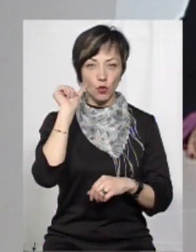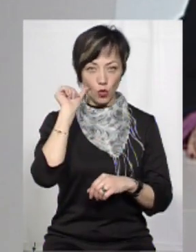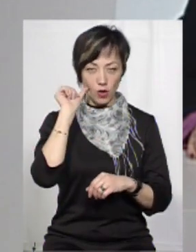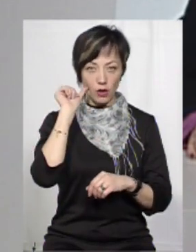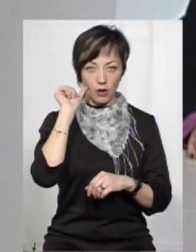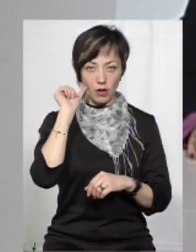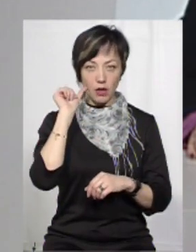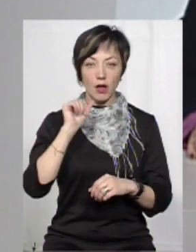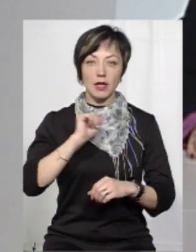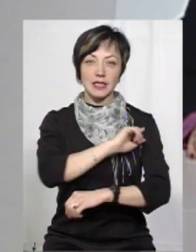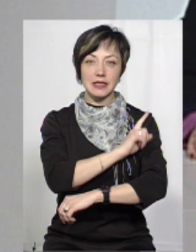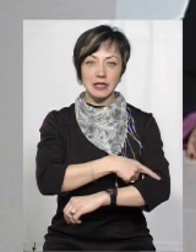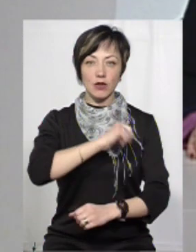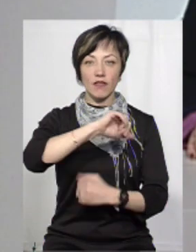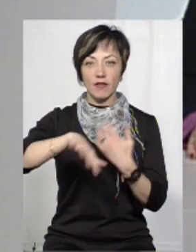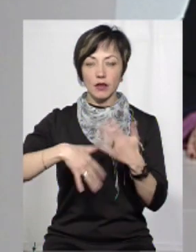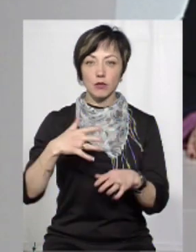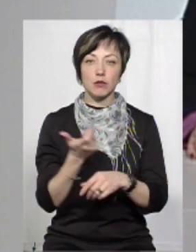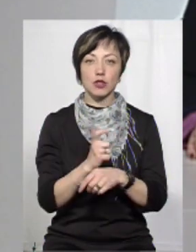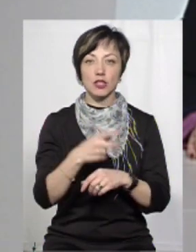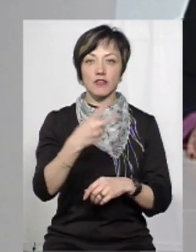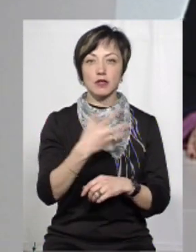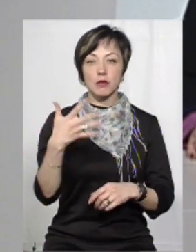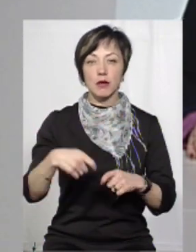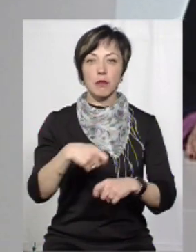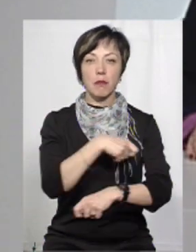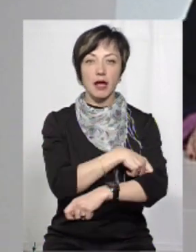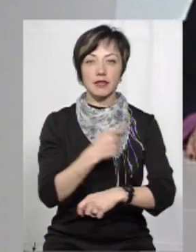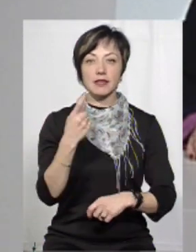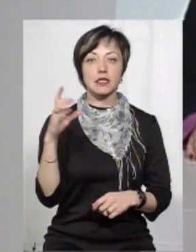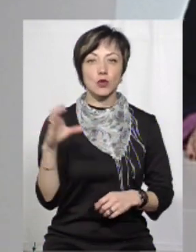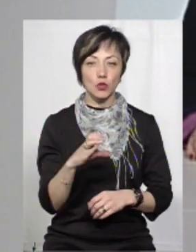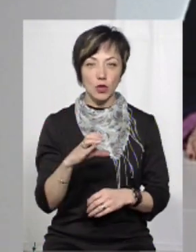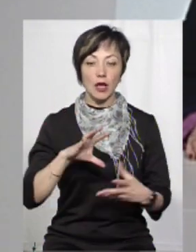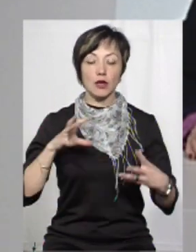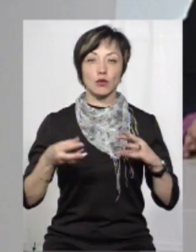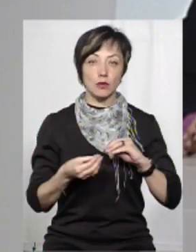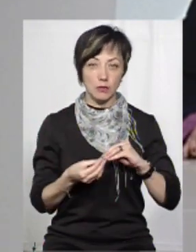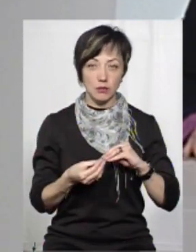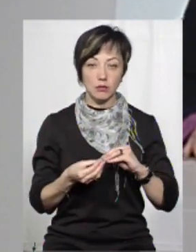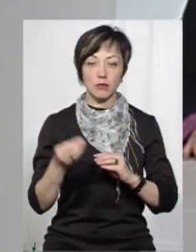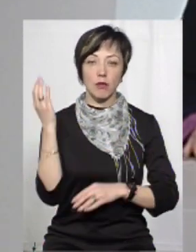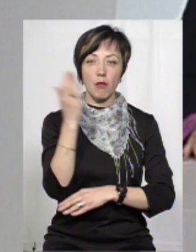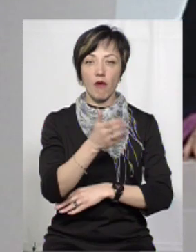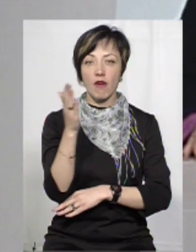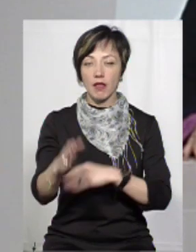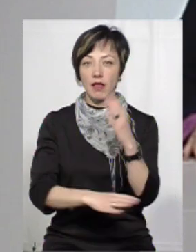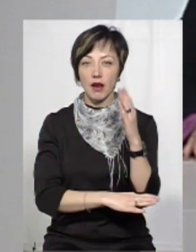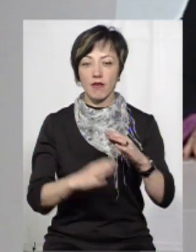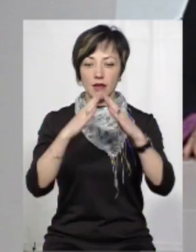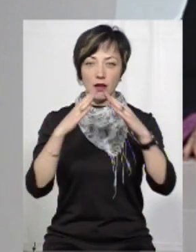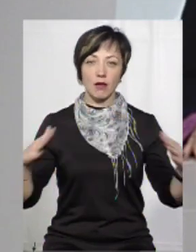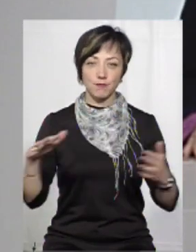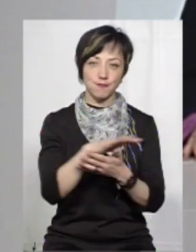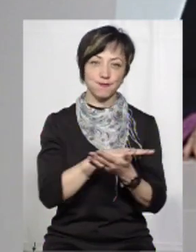вчора пориви вітру сягали більше 25 метрів на секунду. Як наслідок, повалені дерева, зірвані